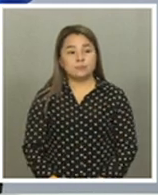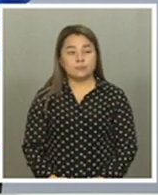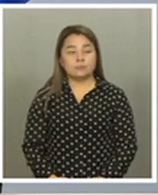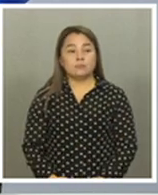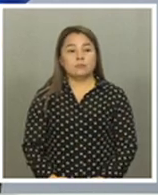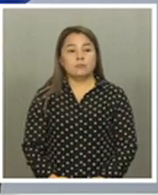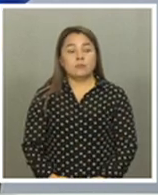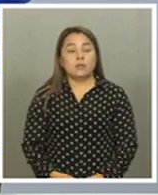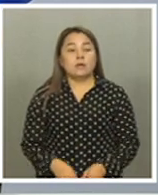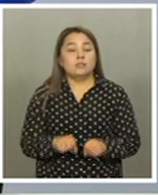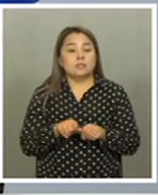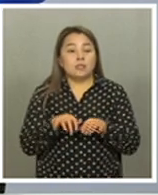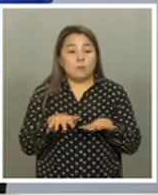тамыр бөлімдермен таныс болыңыздар.